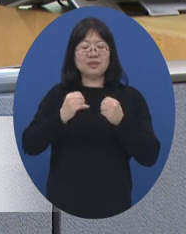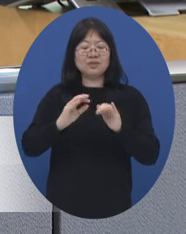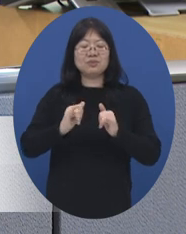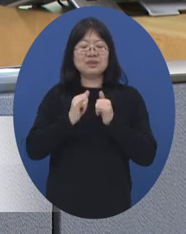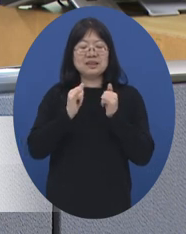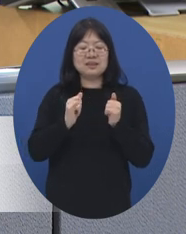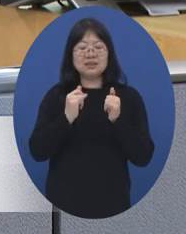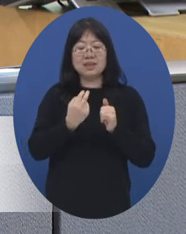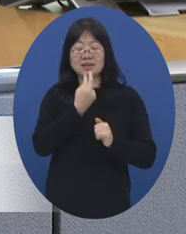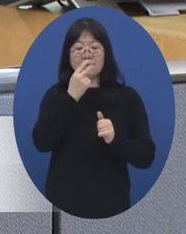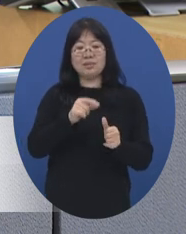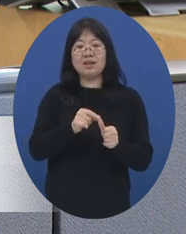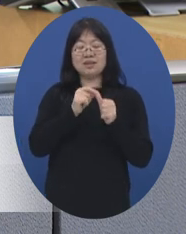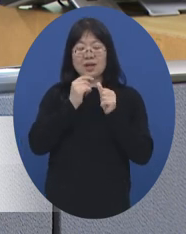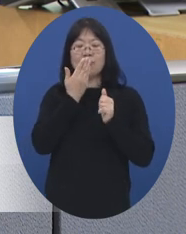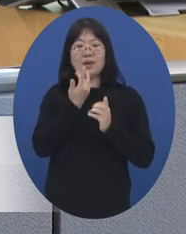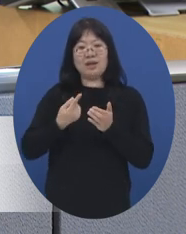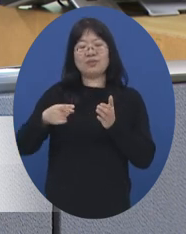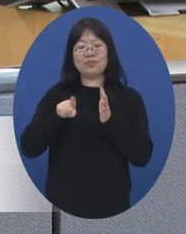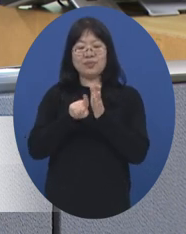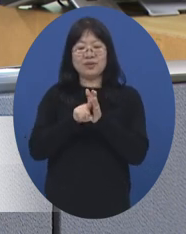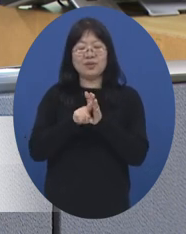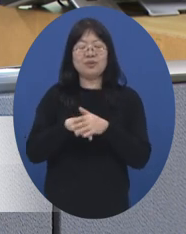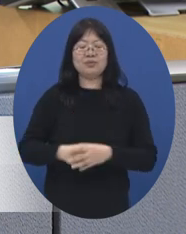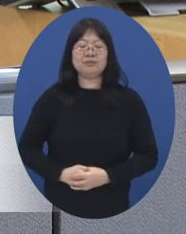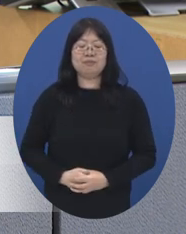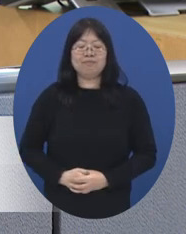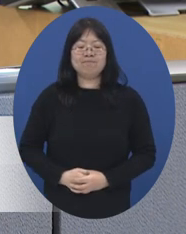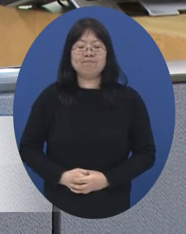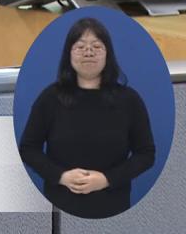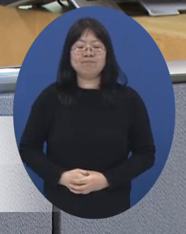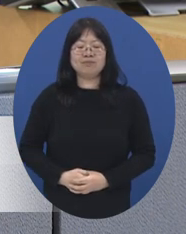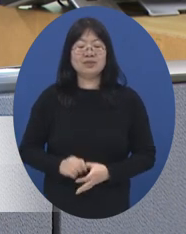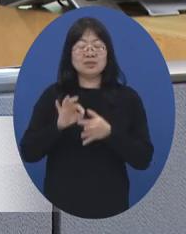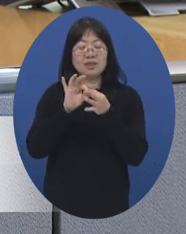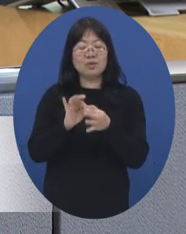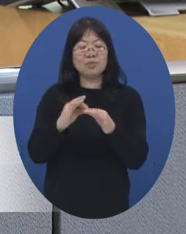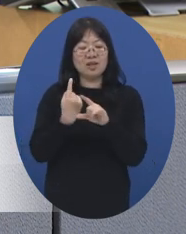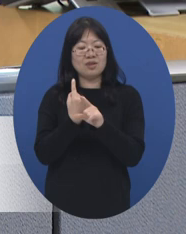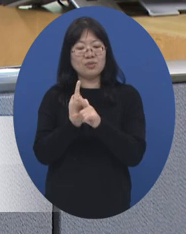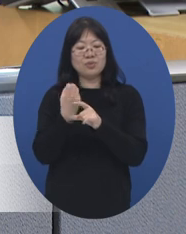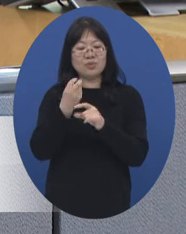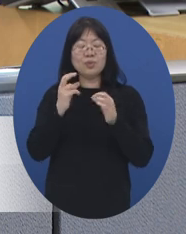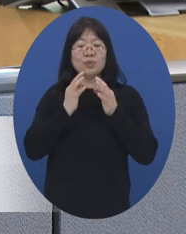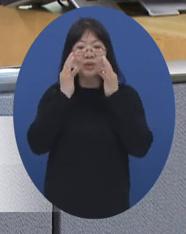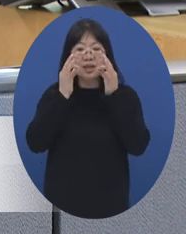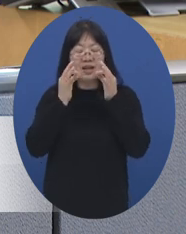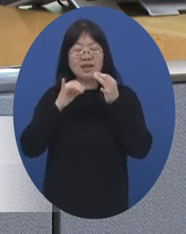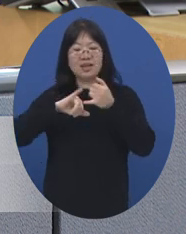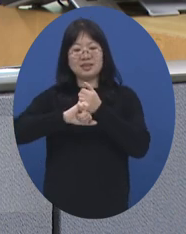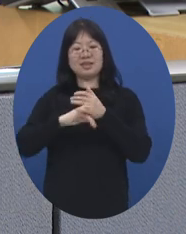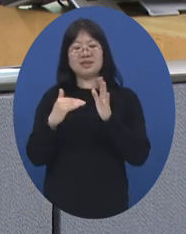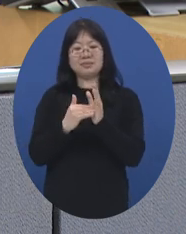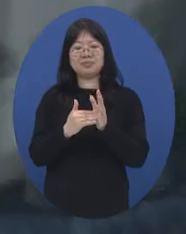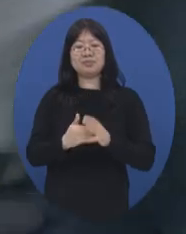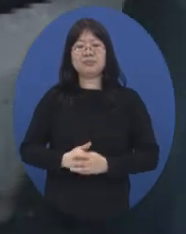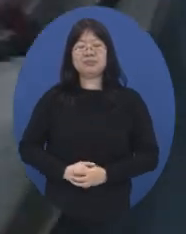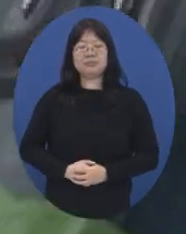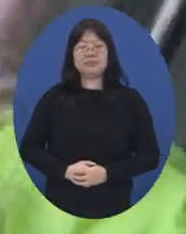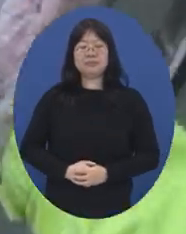많은 국민들의 생명을 살릴 수 있도록 지속적으로 보완하고 또 노력해 나가도록